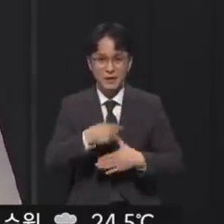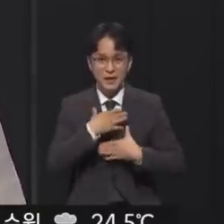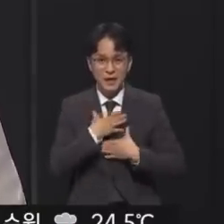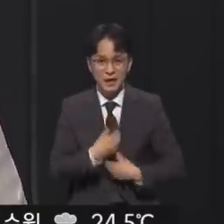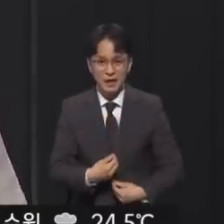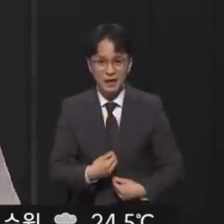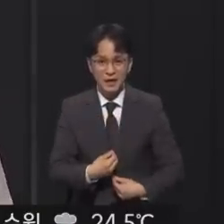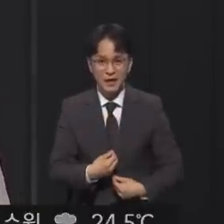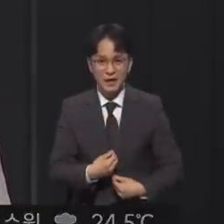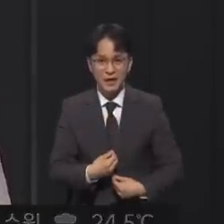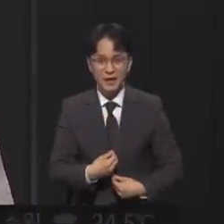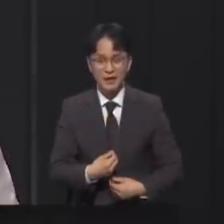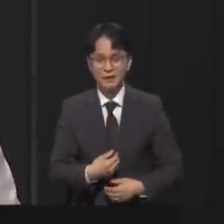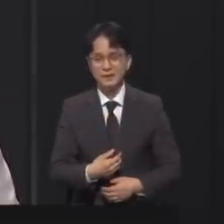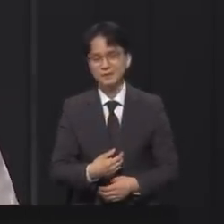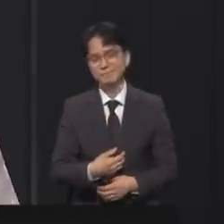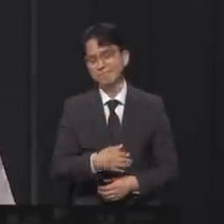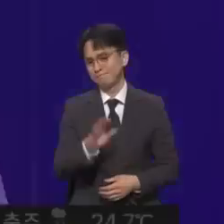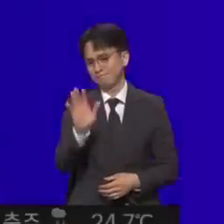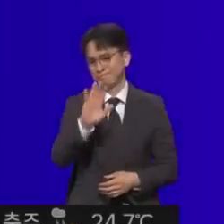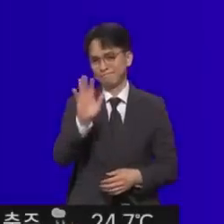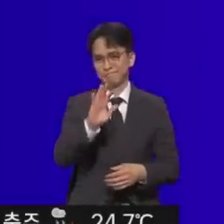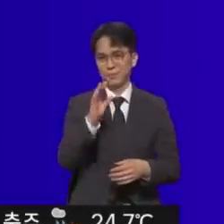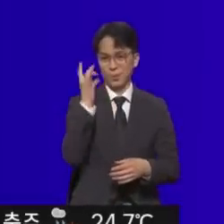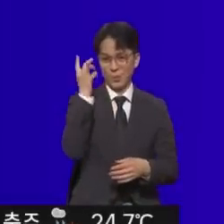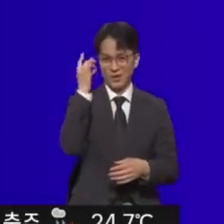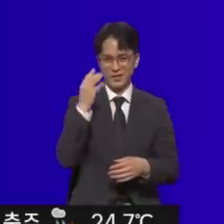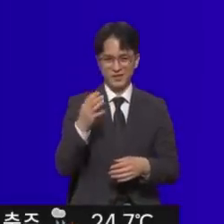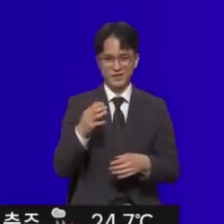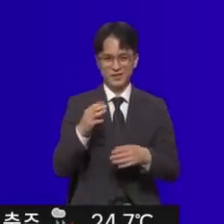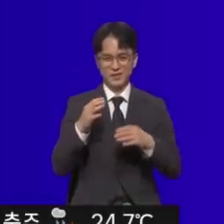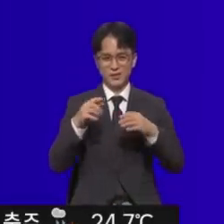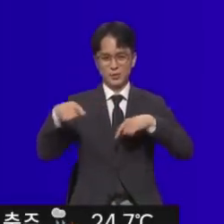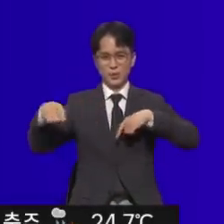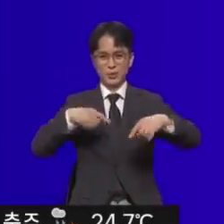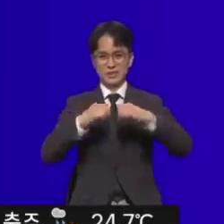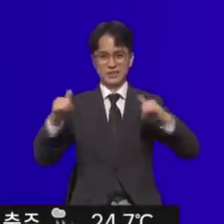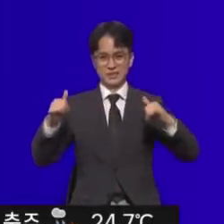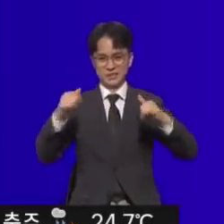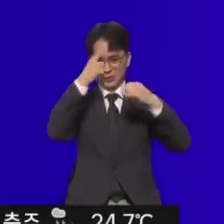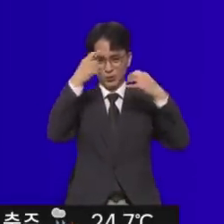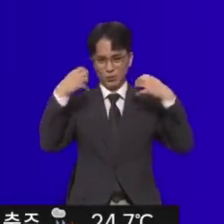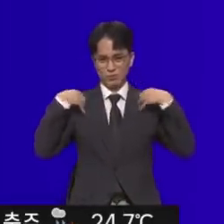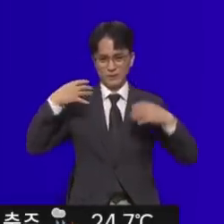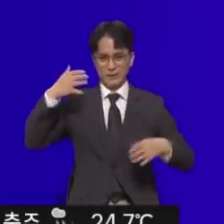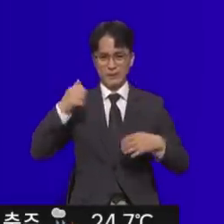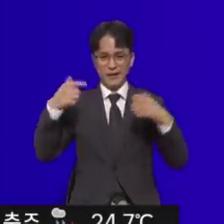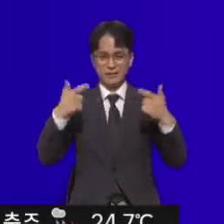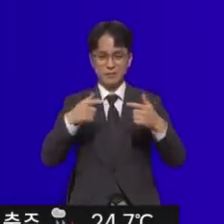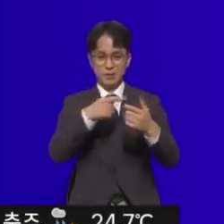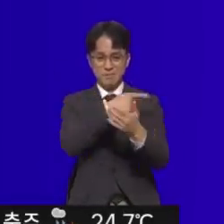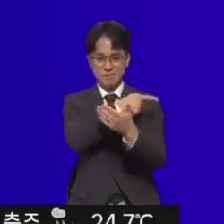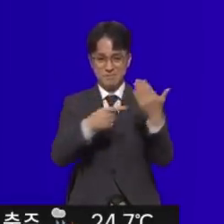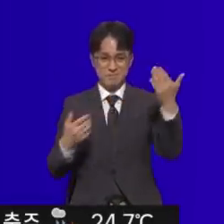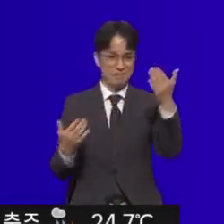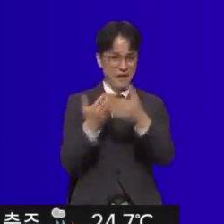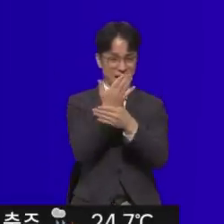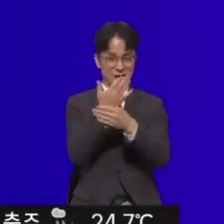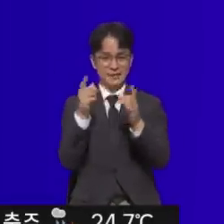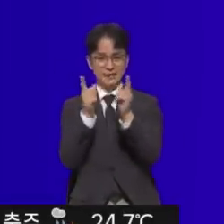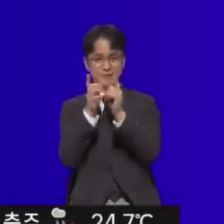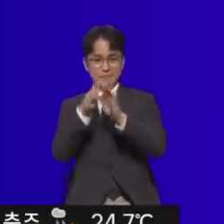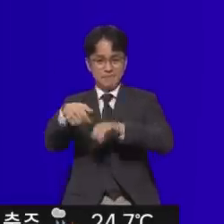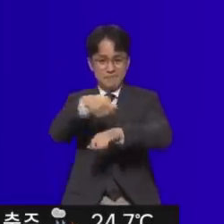그냥 뻔해 보이지만 그 뻔해 보이는 장면을 연출 하므로 인해서 그래도 국민들께서 아 국가와 정부가 나를 위해서 열심히 하고 있구나